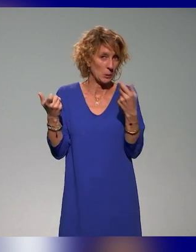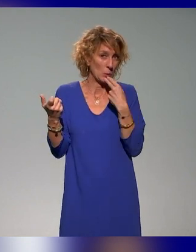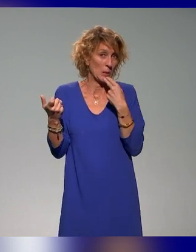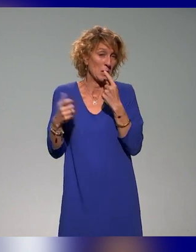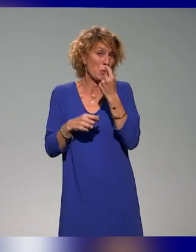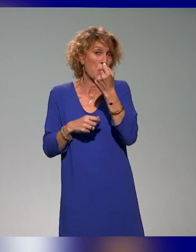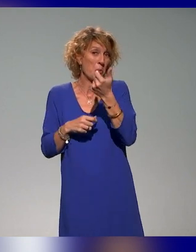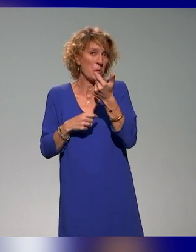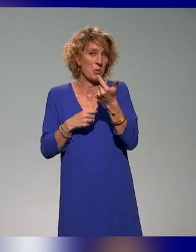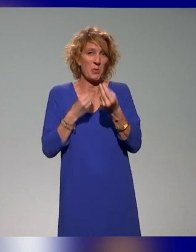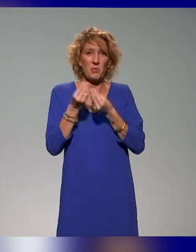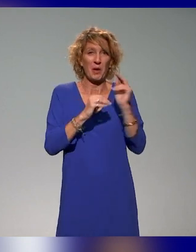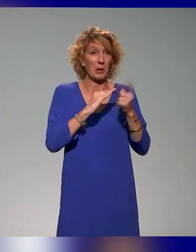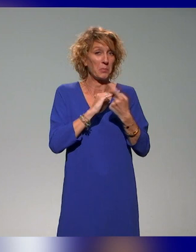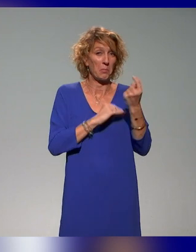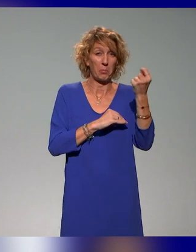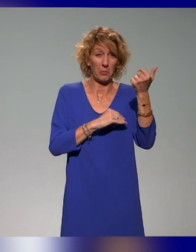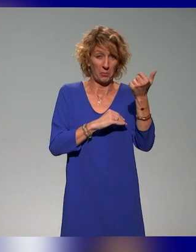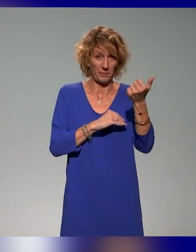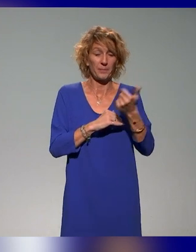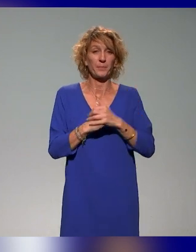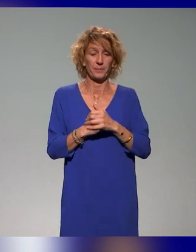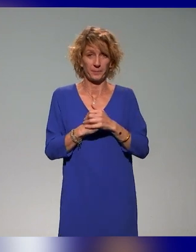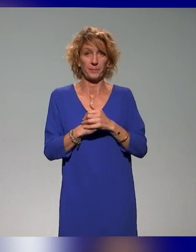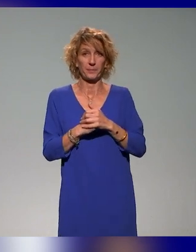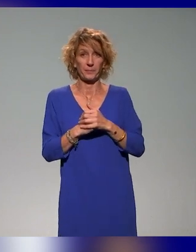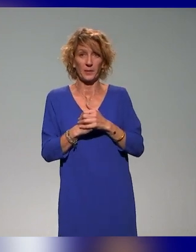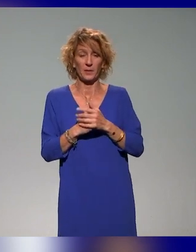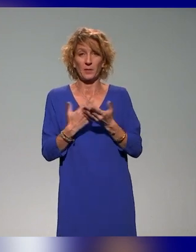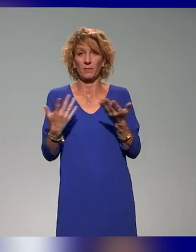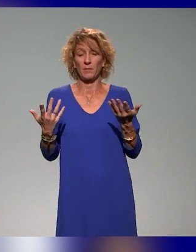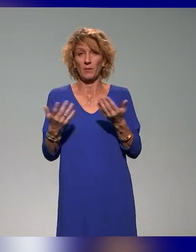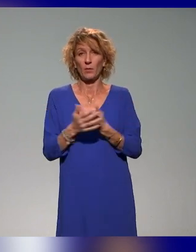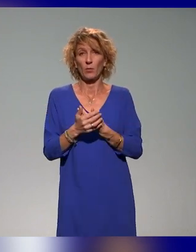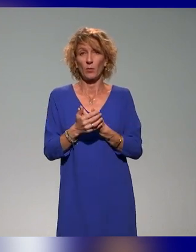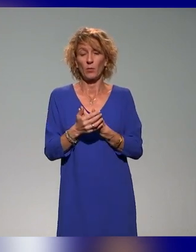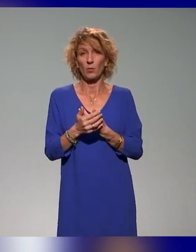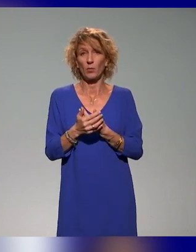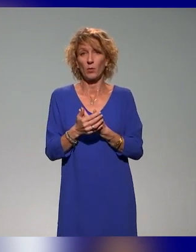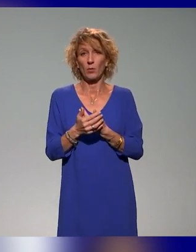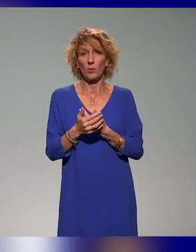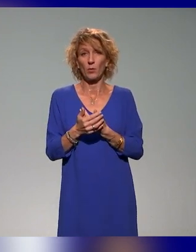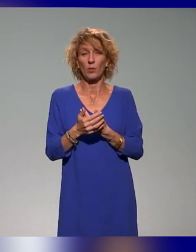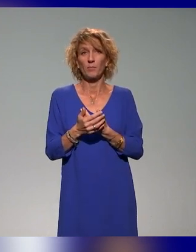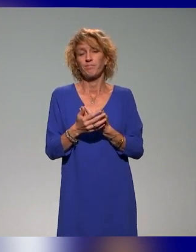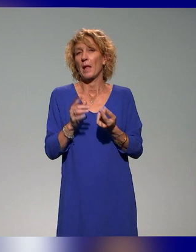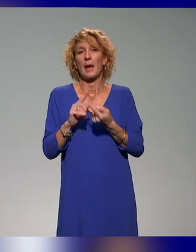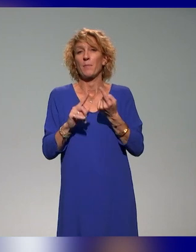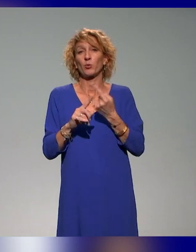peu ergonomiques. Et faites-le. Le tout, c'est d'essayer